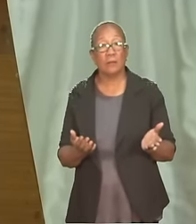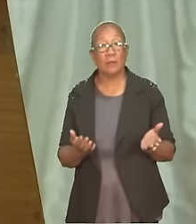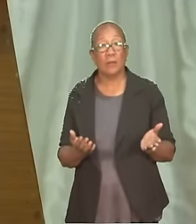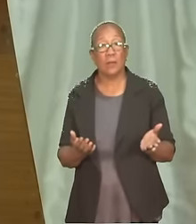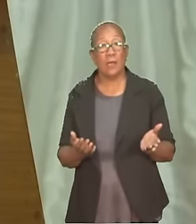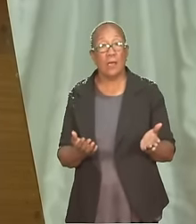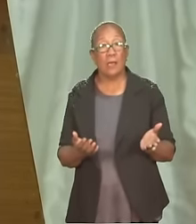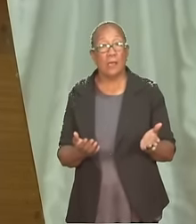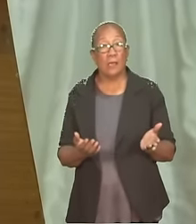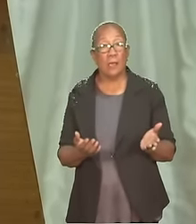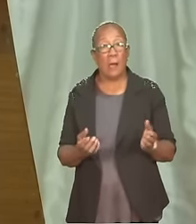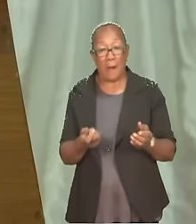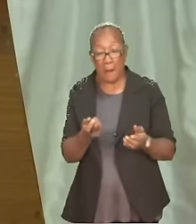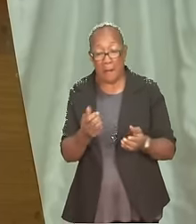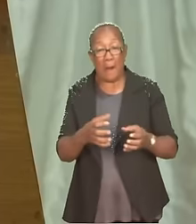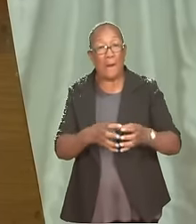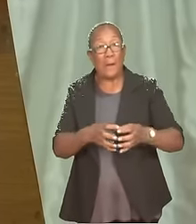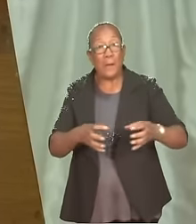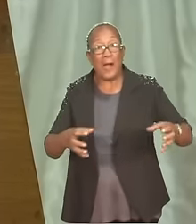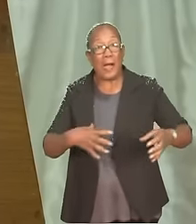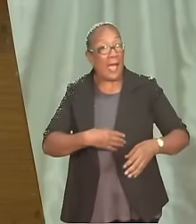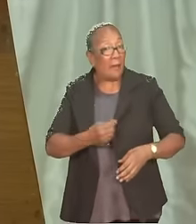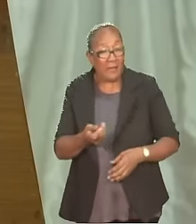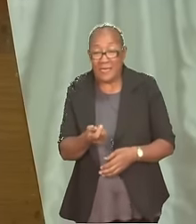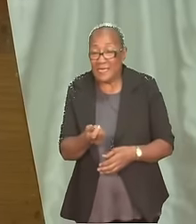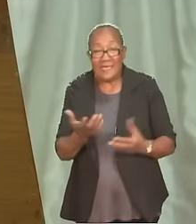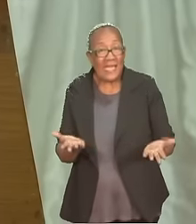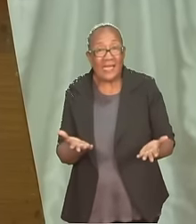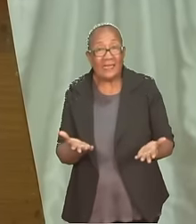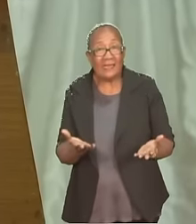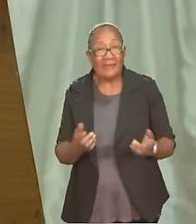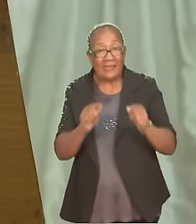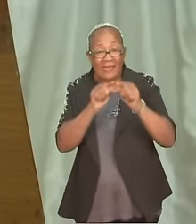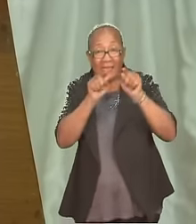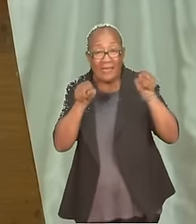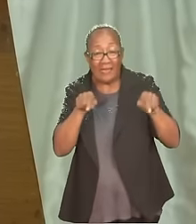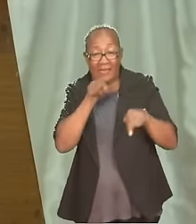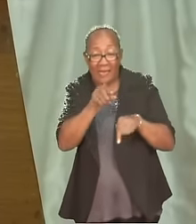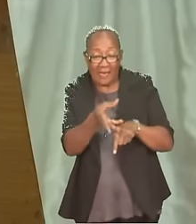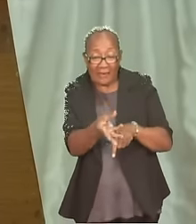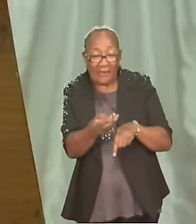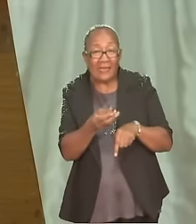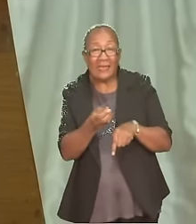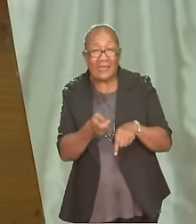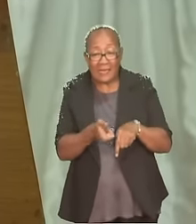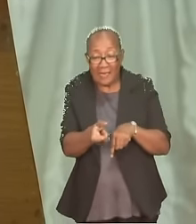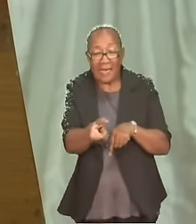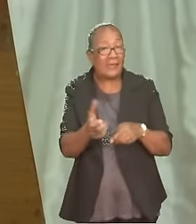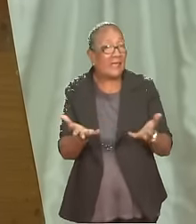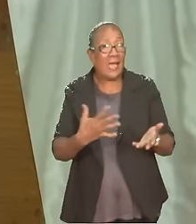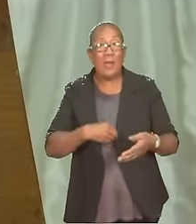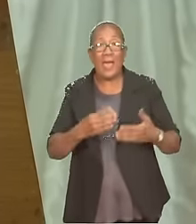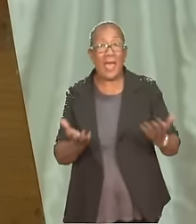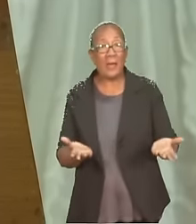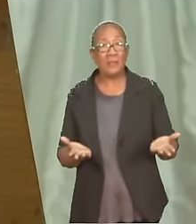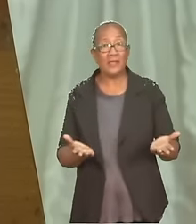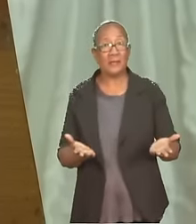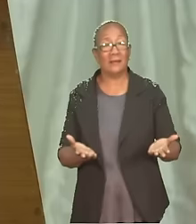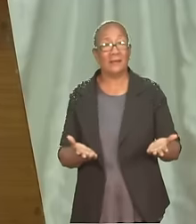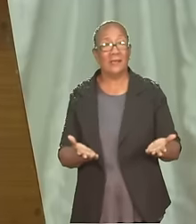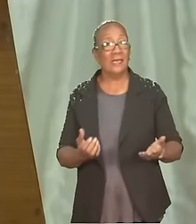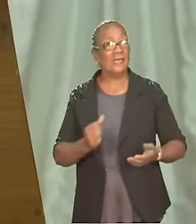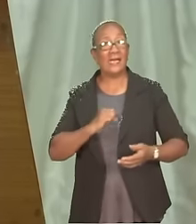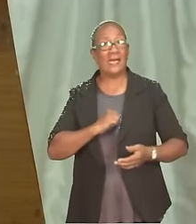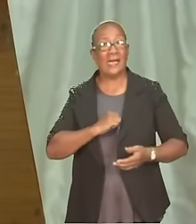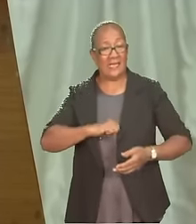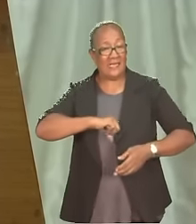Dat ze geen geld hadden in die ATM's. En zij die een dollar account hadden, die weten het. Je kon niet eens aan je eigen